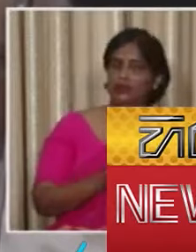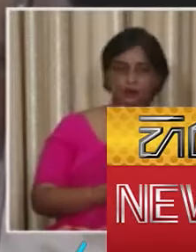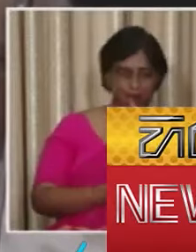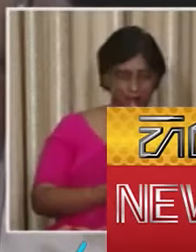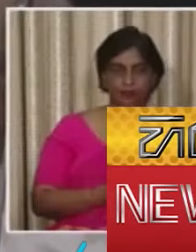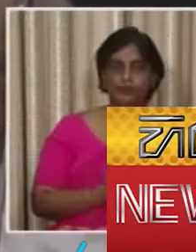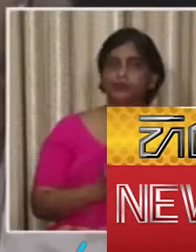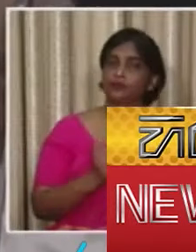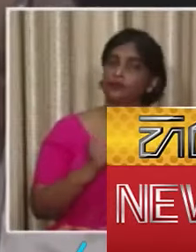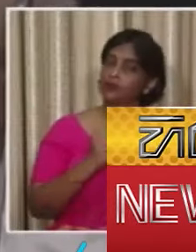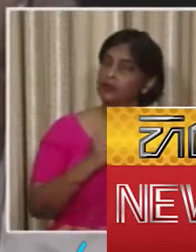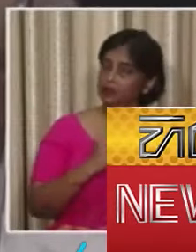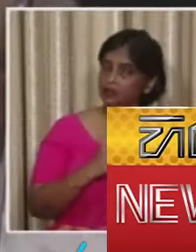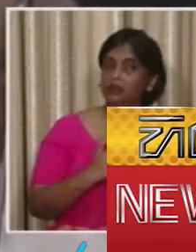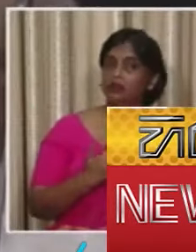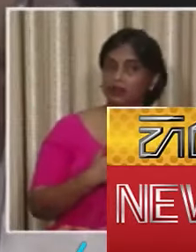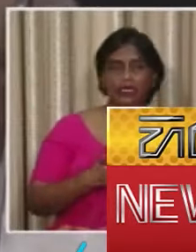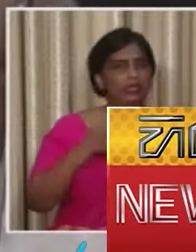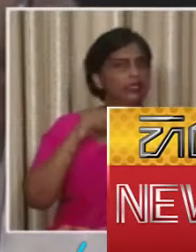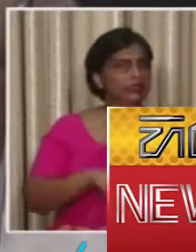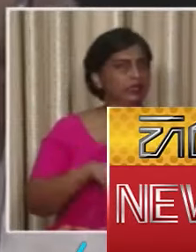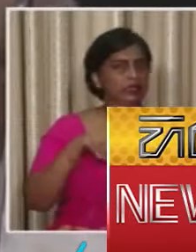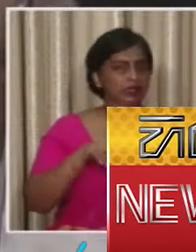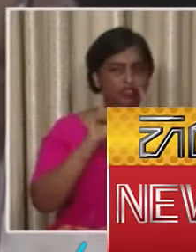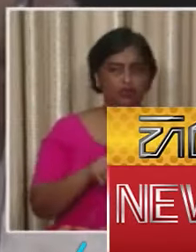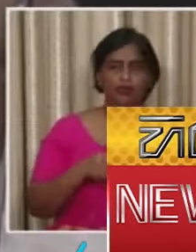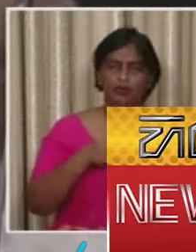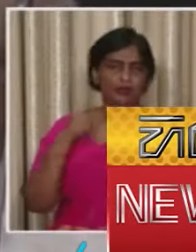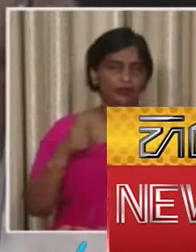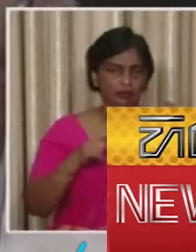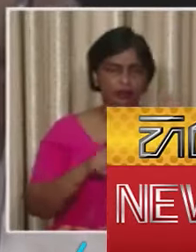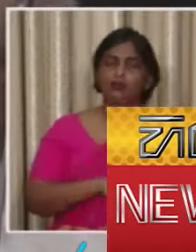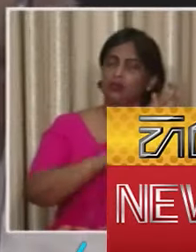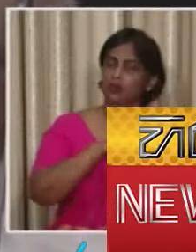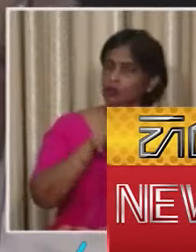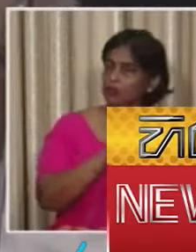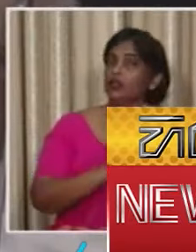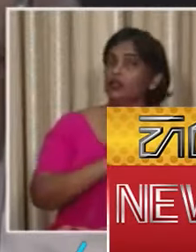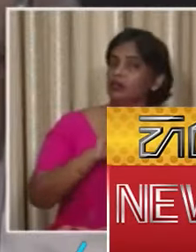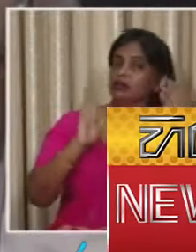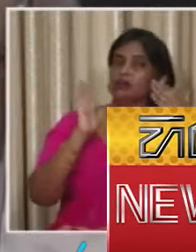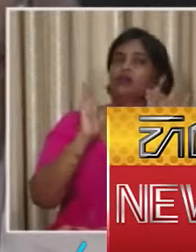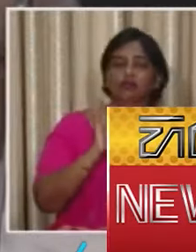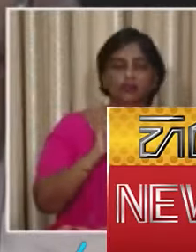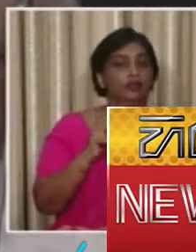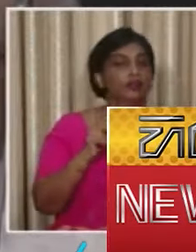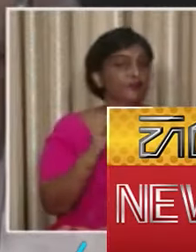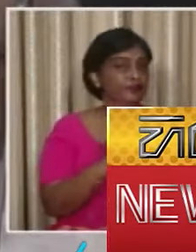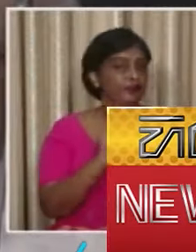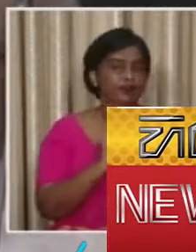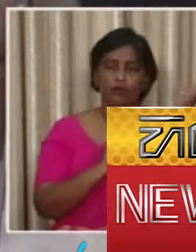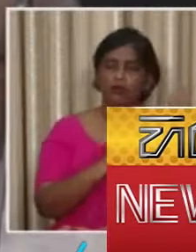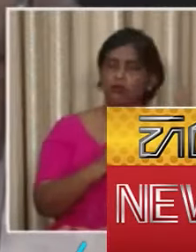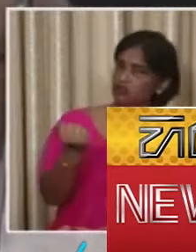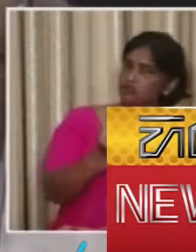සිටිනවා. දීර්ඝ කාලයක් තිස්සේ මට දේශපාලන වශයෙන් එරෙහිව කටයුතු කළ අය පවා රට ගැන හිතලා මේ කාර්යයට